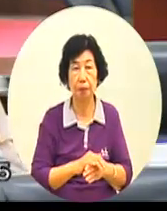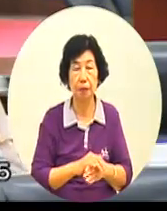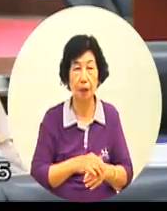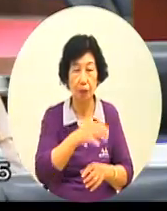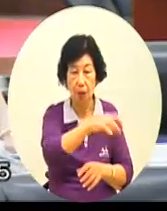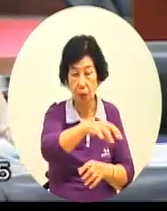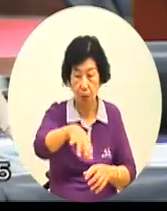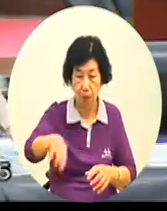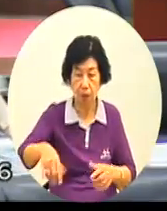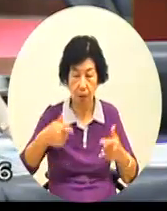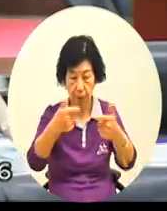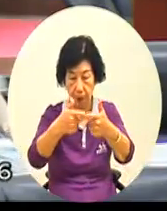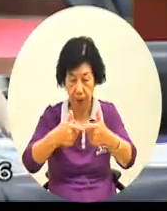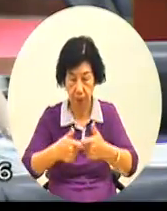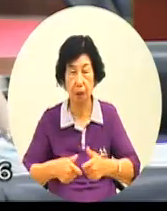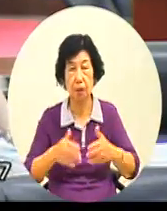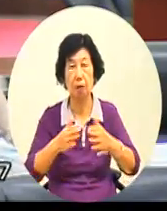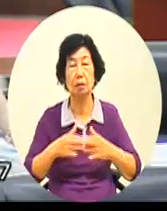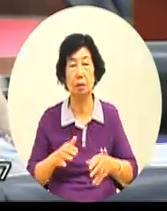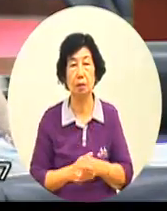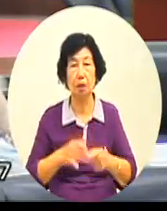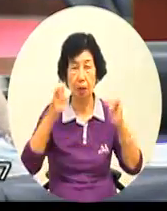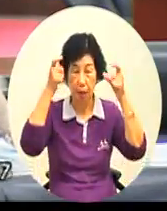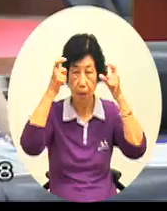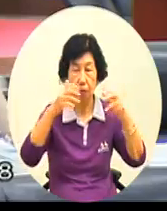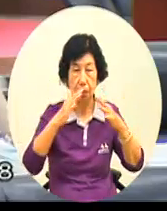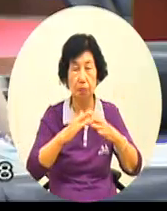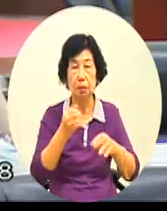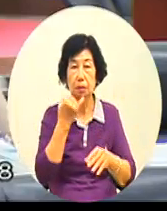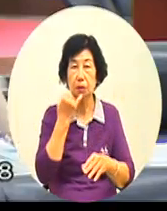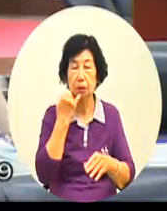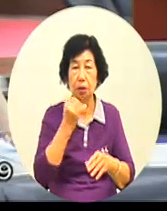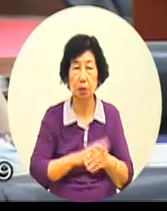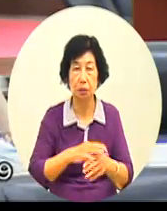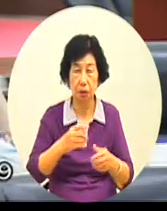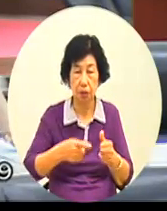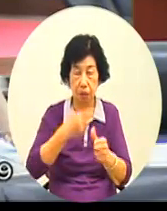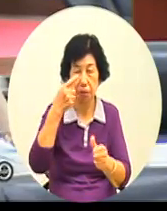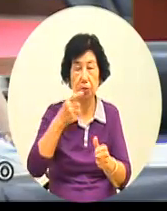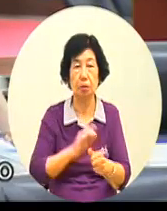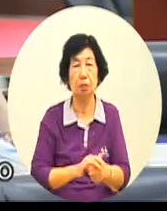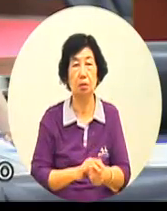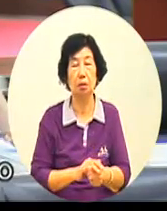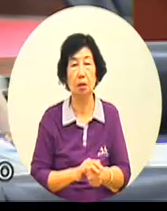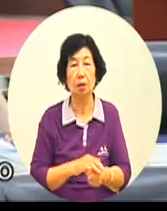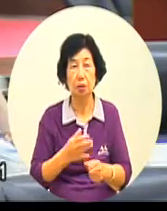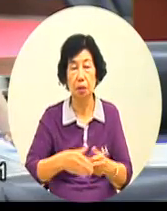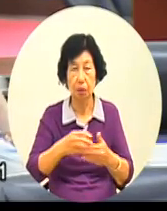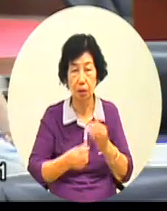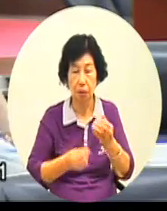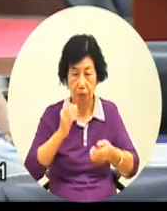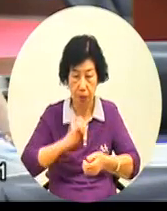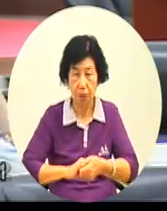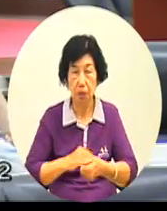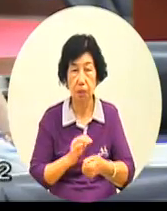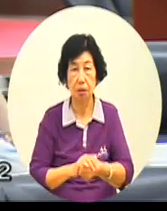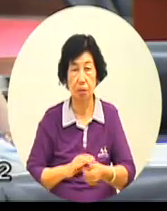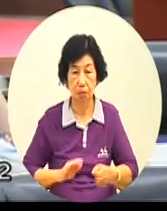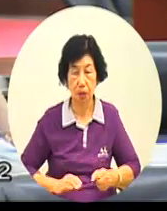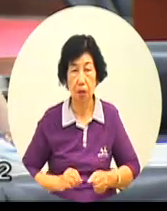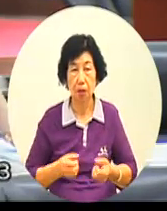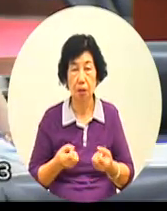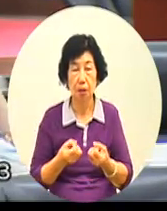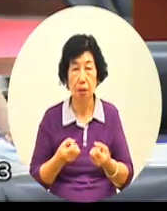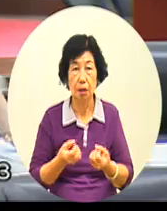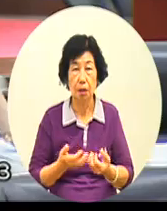合，那高雄市也许可以率先去做出这样拟定一个比较先进的单身社会福利政